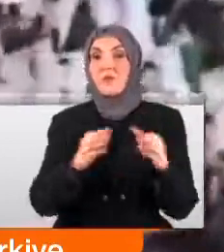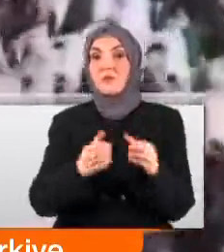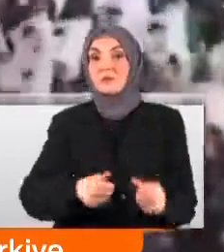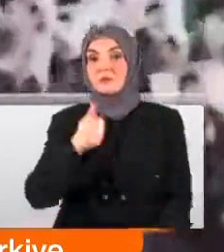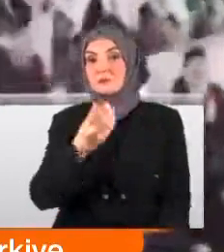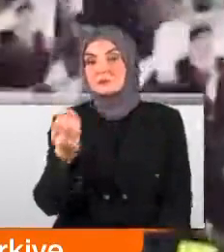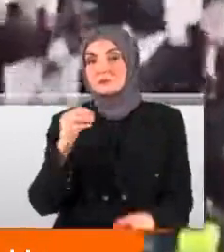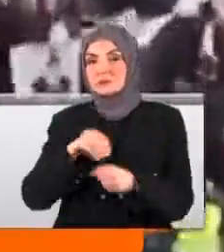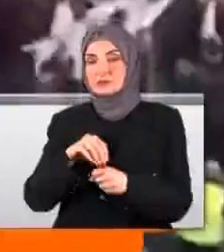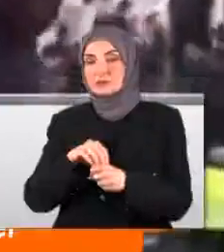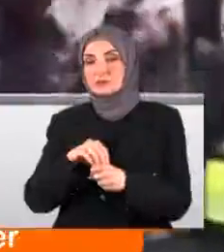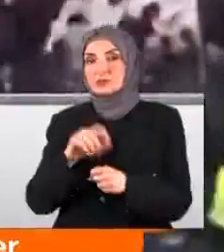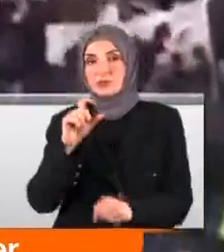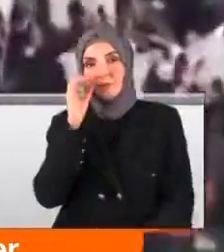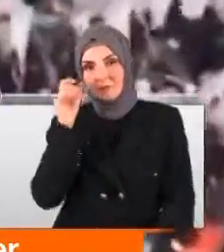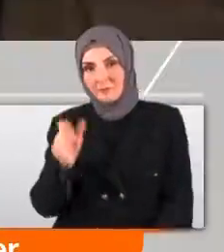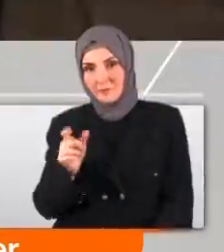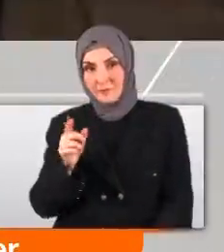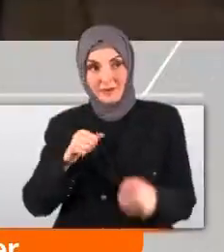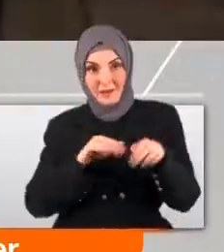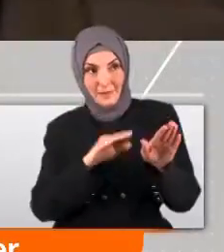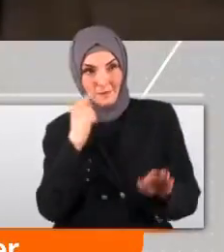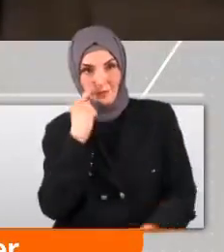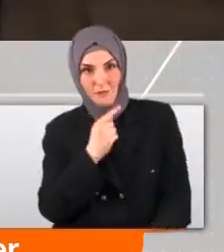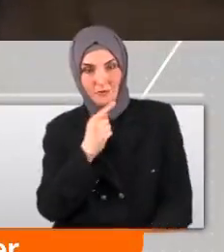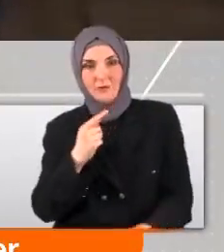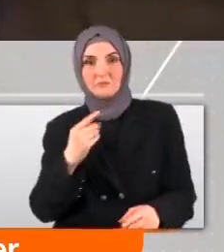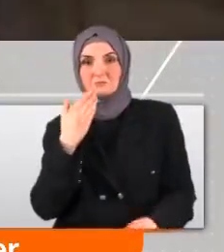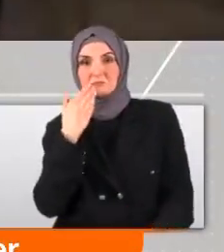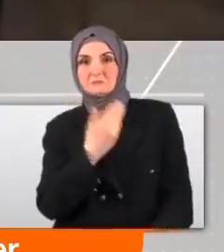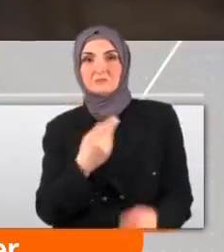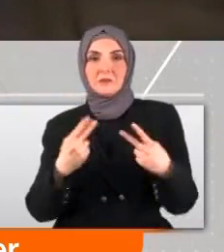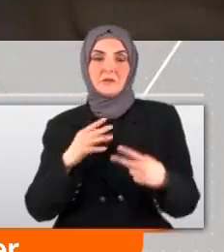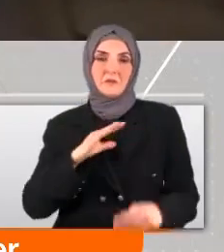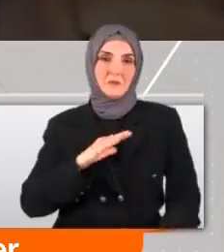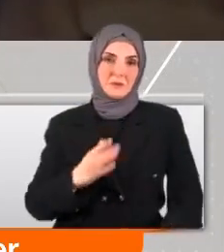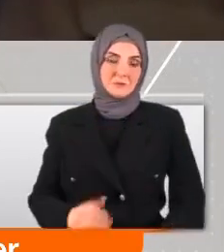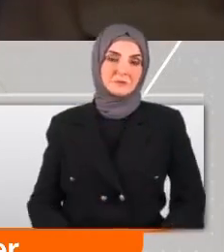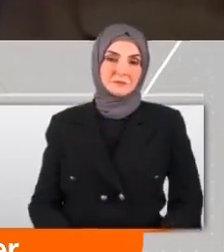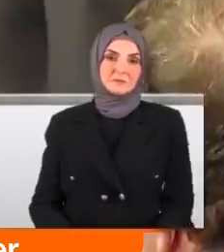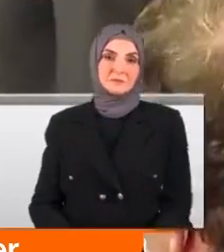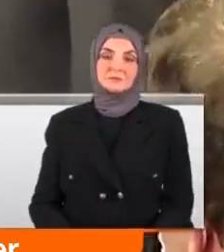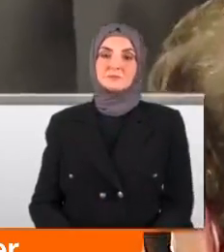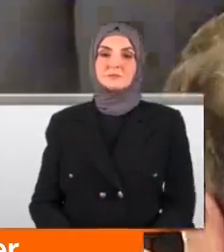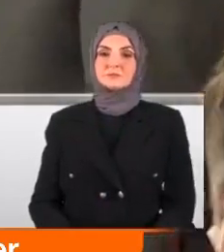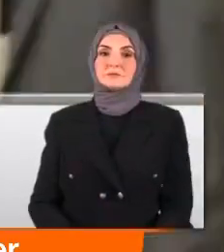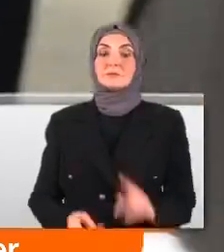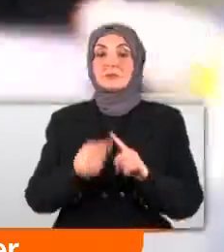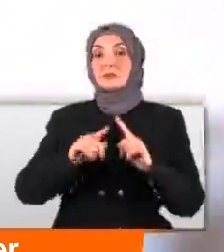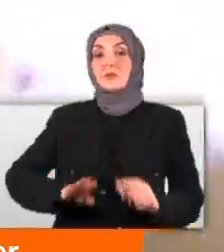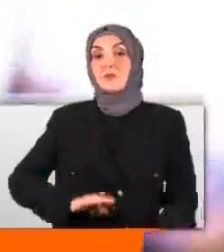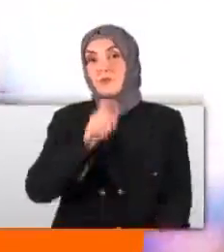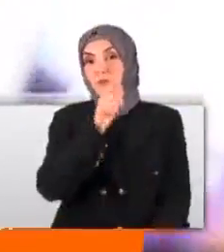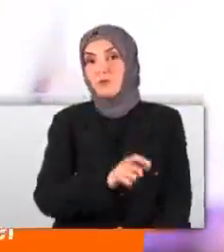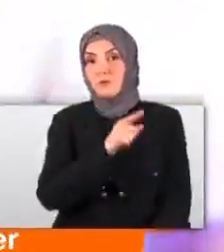Cemil Bayık da o eyleme mesaj gönderdi. Apo'nun özgürlüğü dışında hiçbir şey kabul etmiyoruz. Kılıçdaroğlu'nun